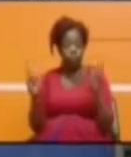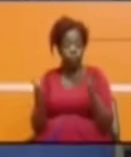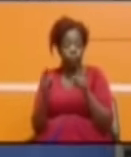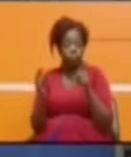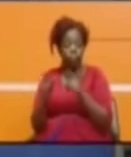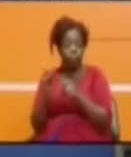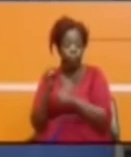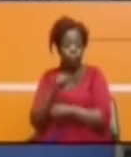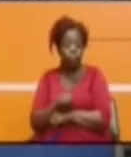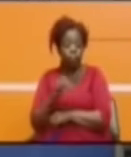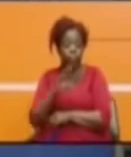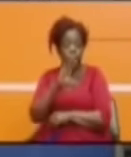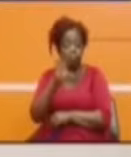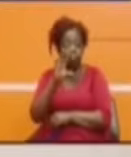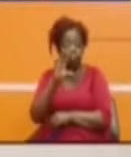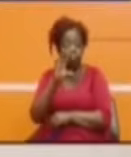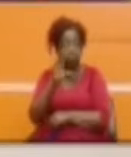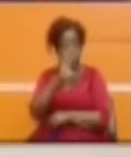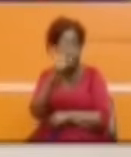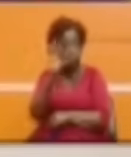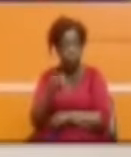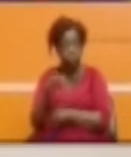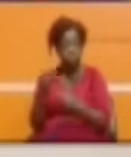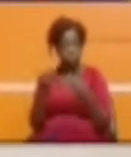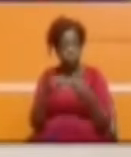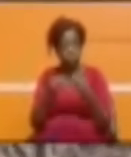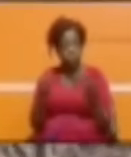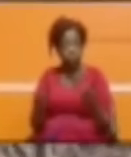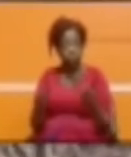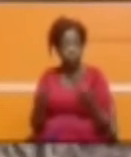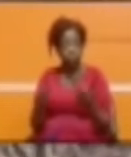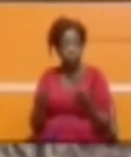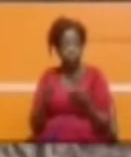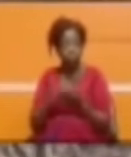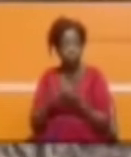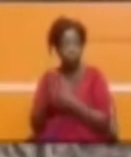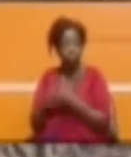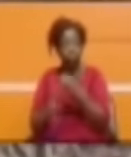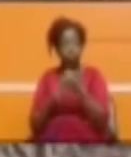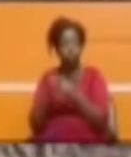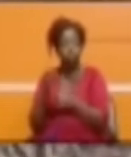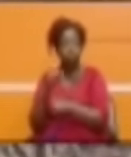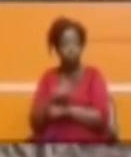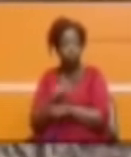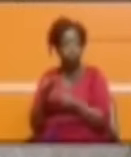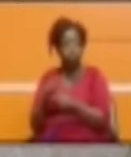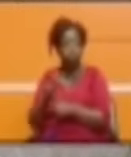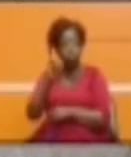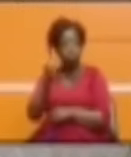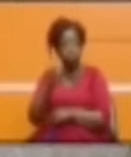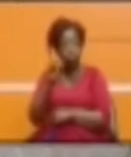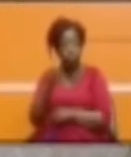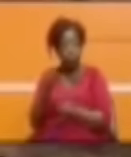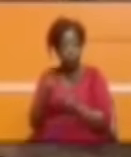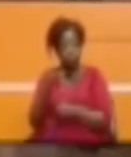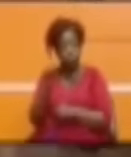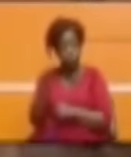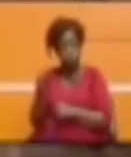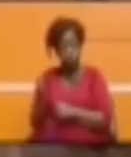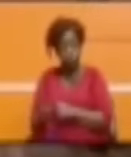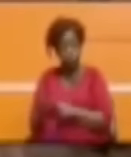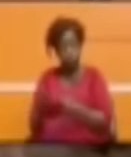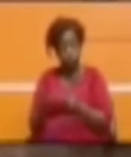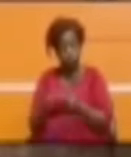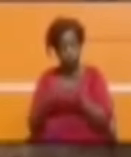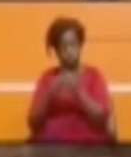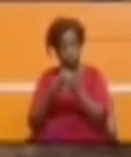School, Afri Hope Junior School, Masaka International School, D&A n'amalala. Steven Kaketo nga